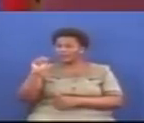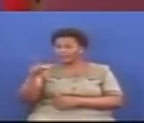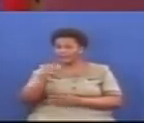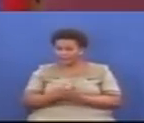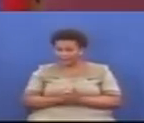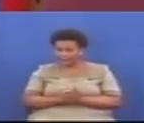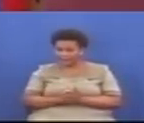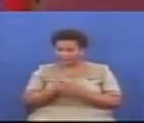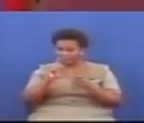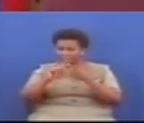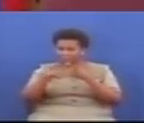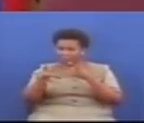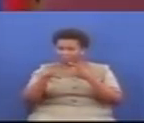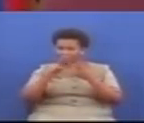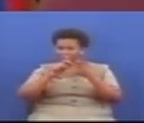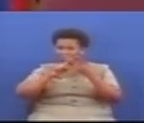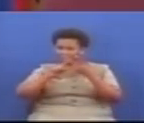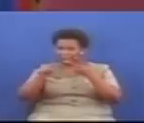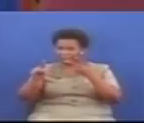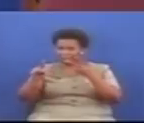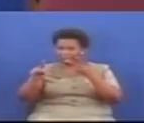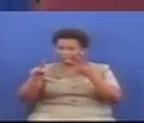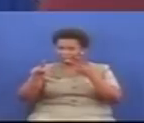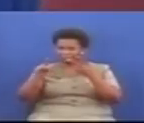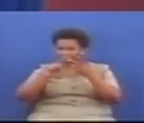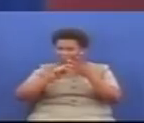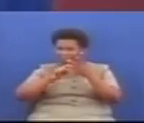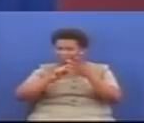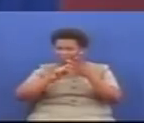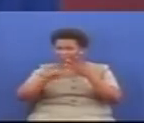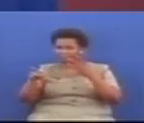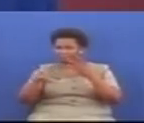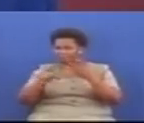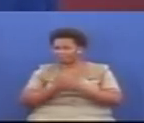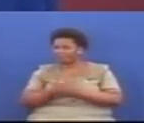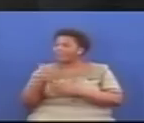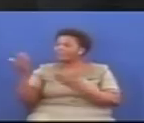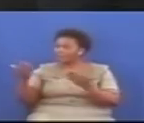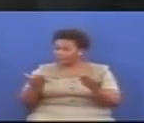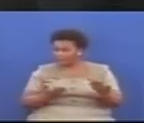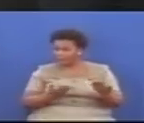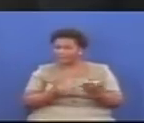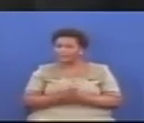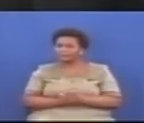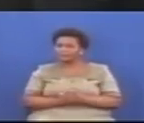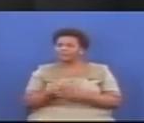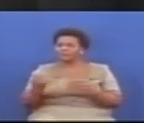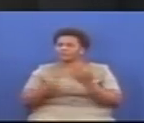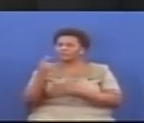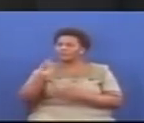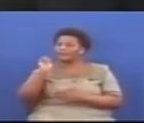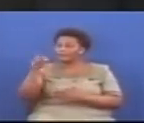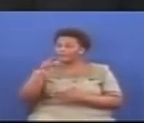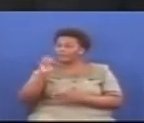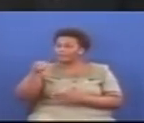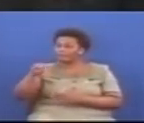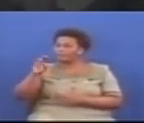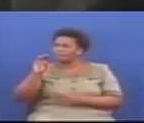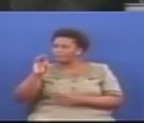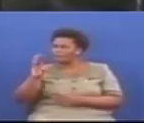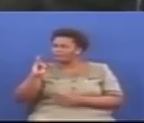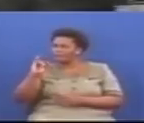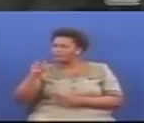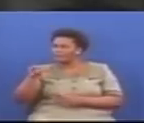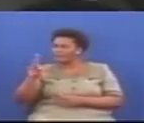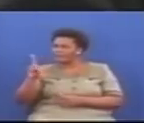Abela Muhongole na ndugu Josephat Mkini. Karibuni sana kutoka Mfindi. Wageni 44 wa